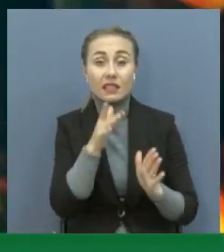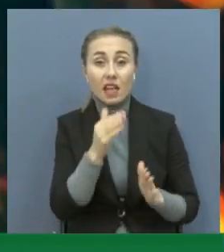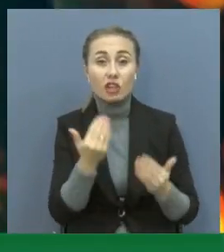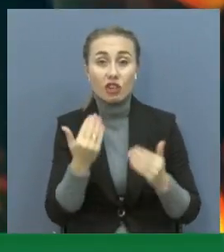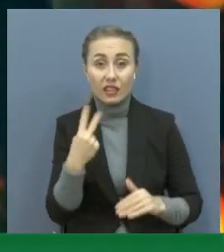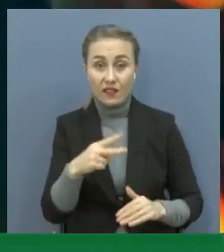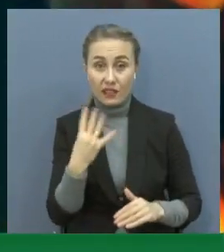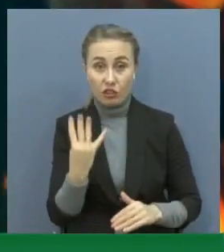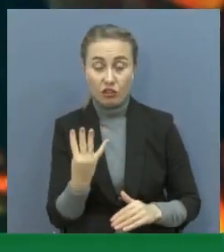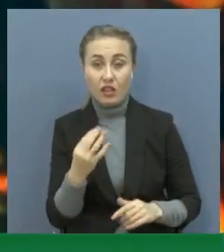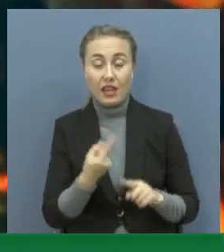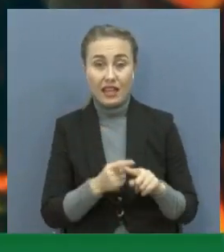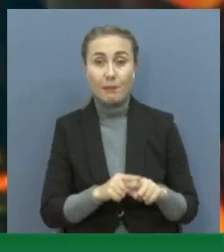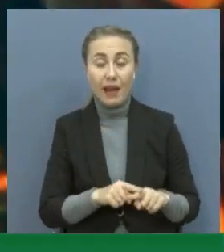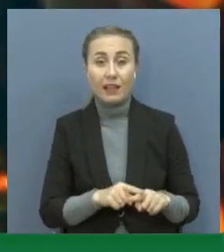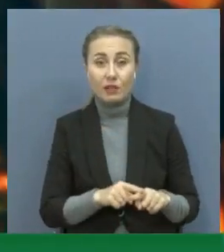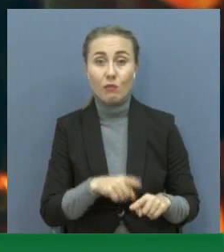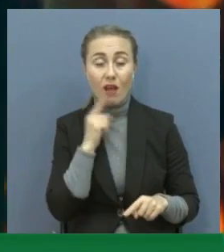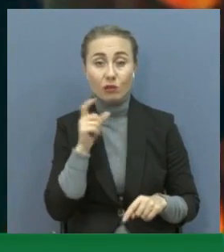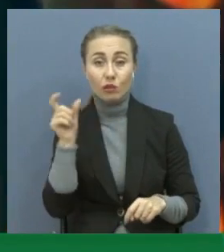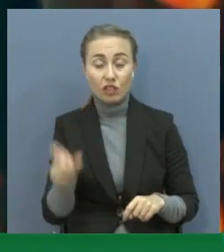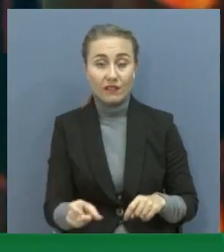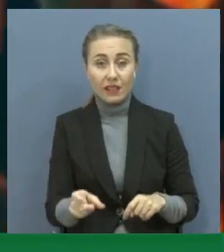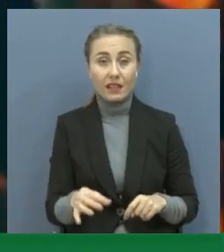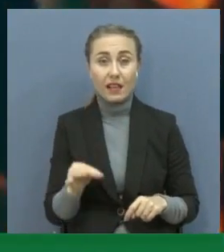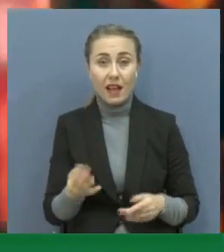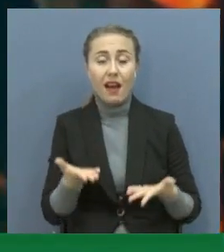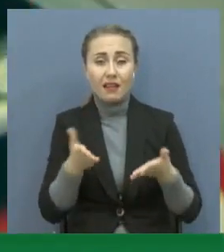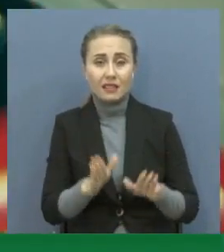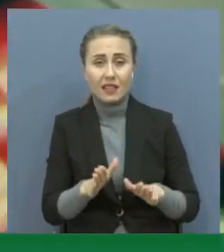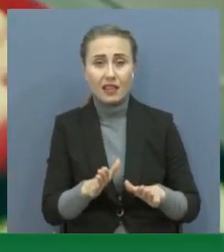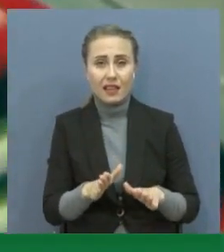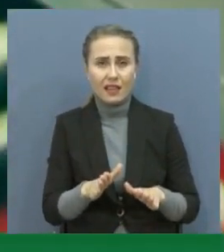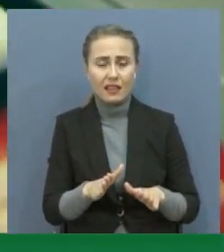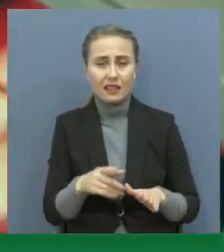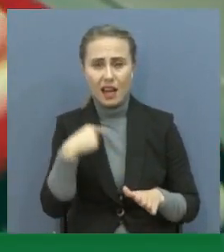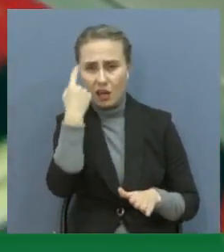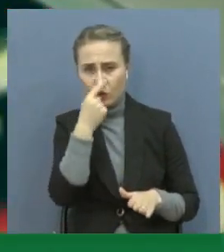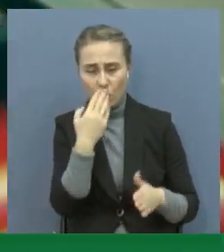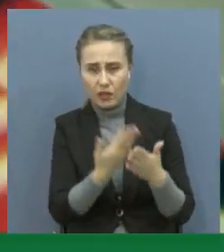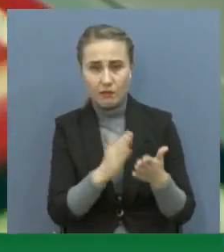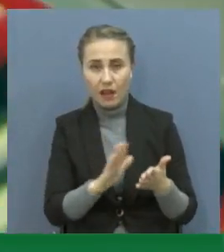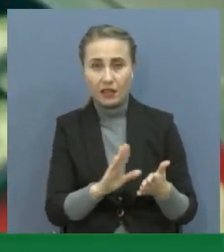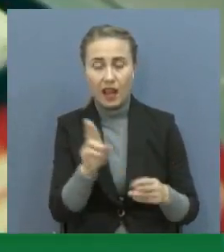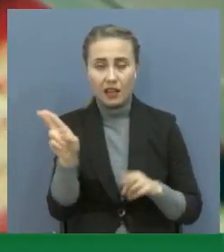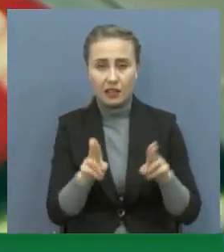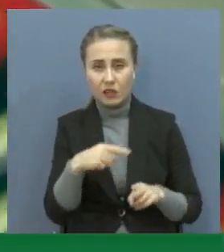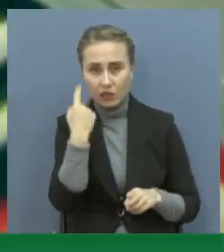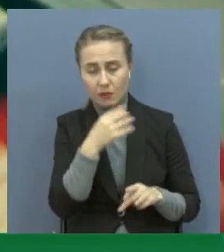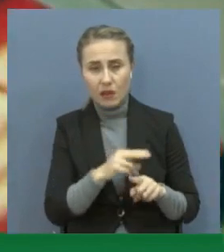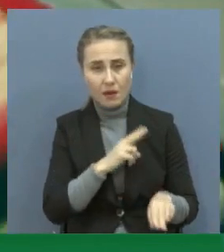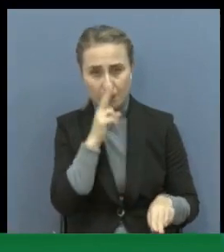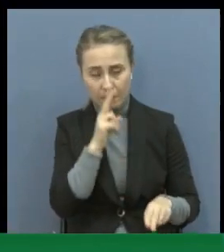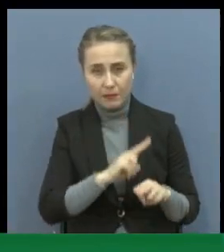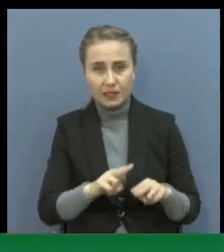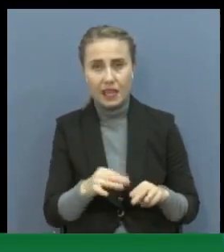сейчас 24. Именно поэтому молодой человек предпочел остаться инкогнито. Вспоминает, что контроль над собой он потерял быстро, и